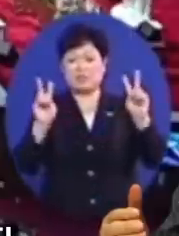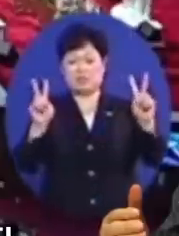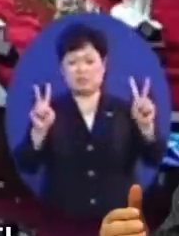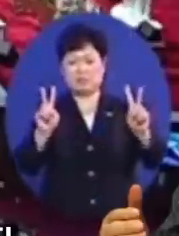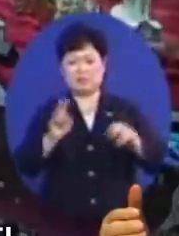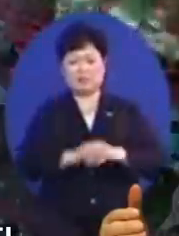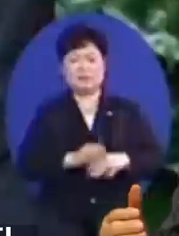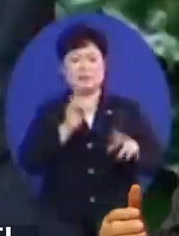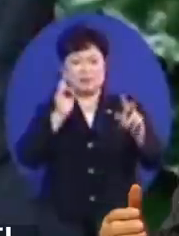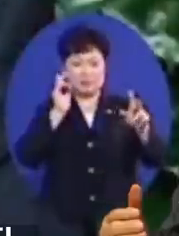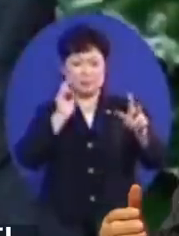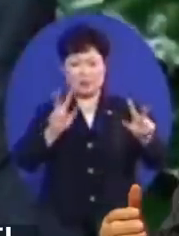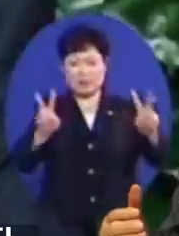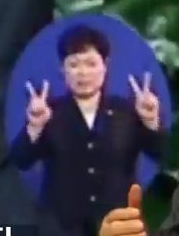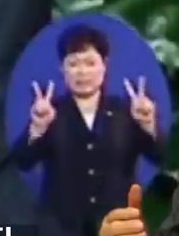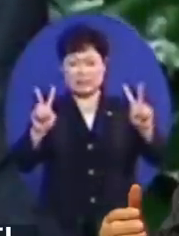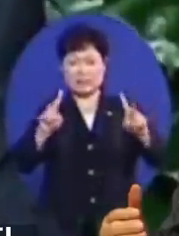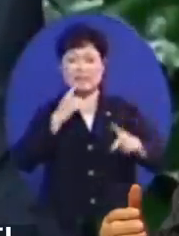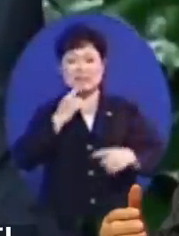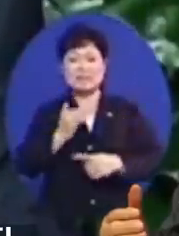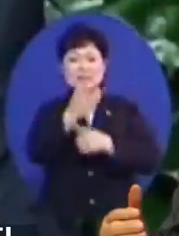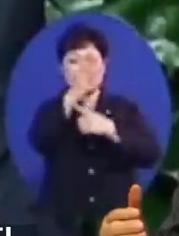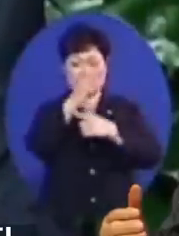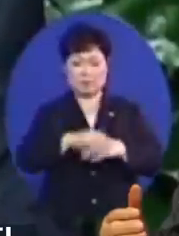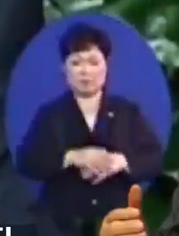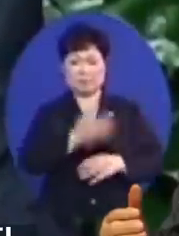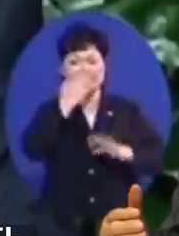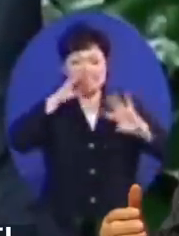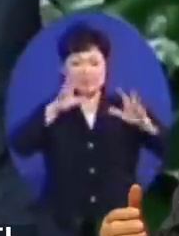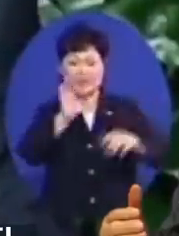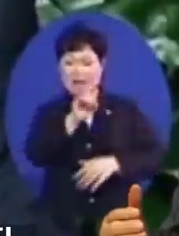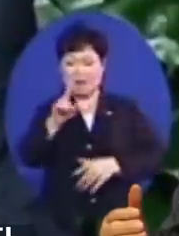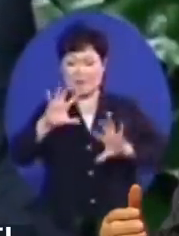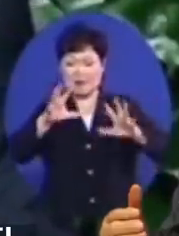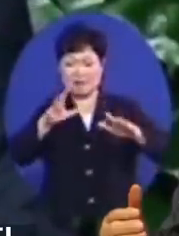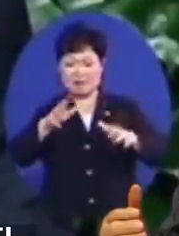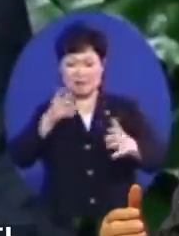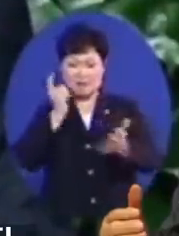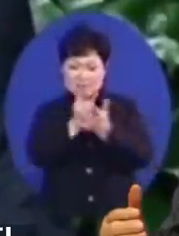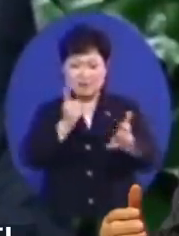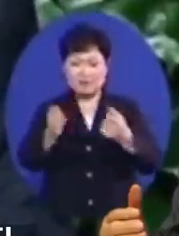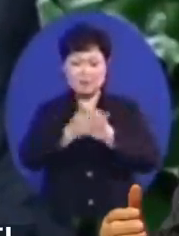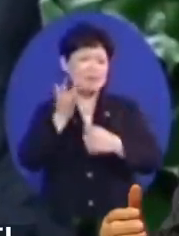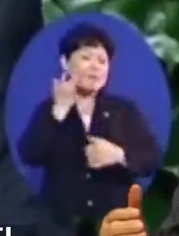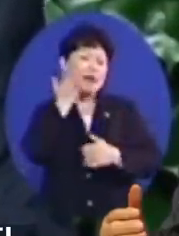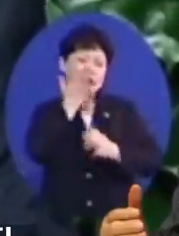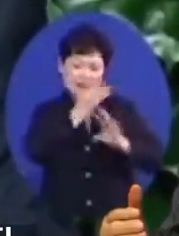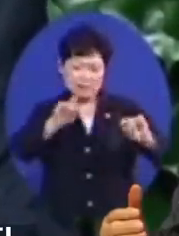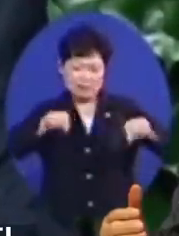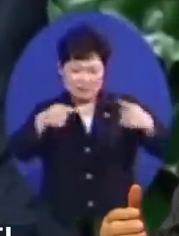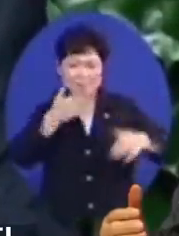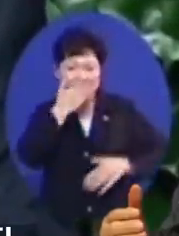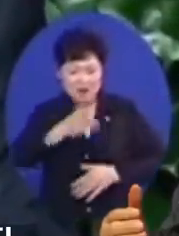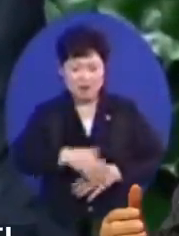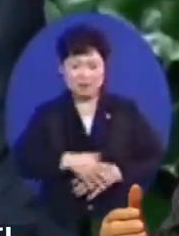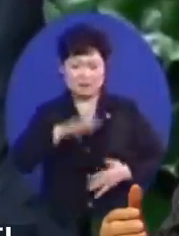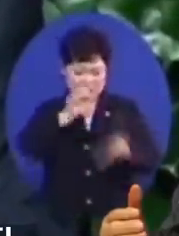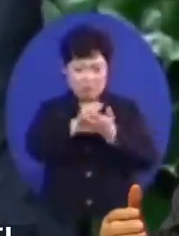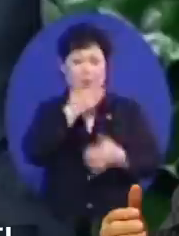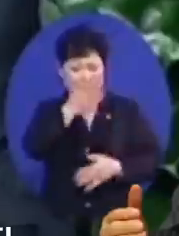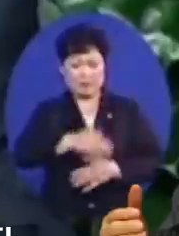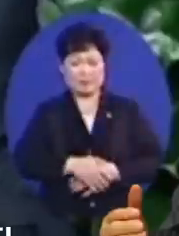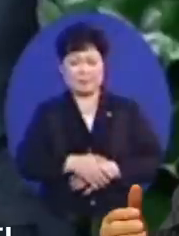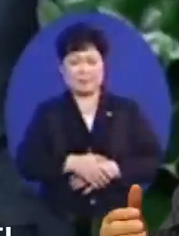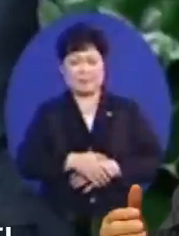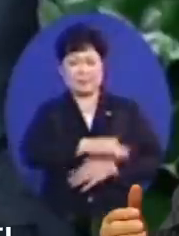것입니다. 이스라엘이 아말렉을 이겼기 때문에 가나안 땅에 들어올 수 있었습니다. 아말렉을 졌으면 가나안 땅에 못 들어갑니다.